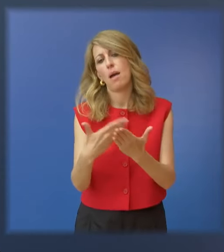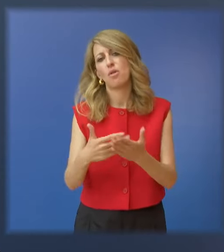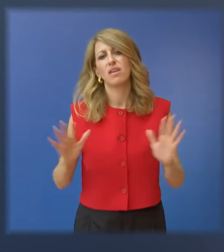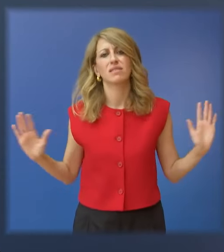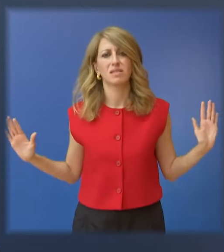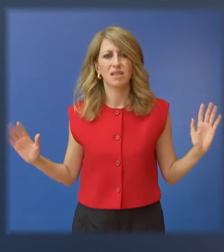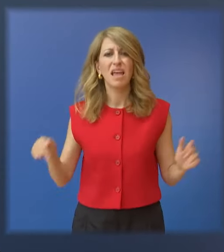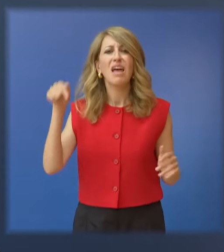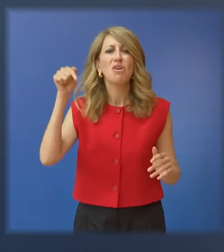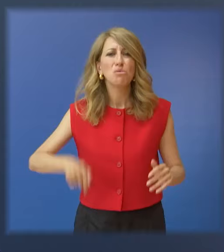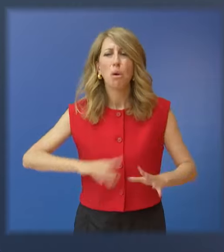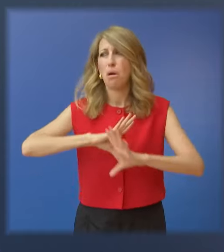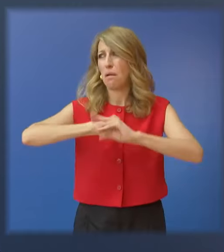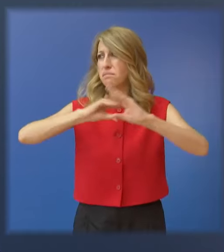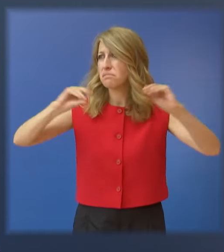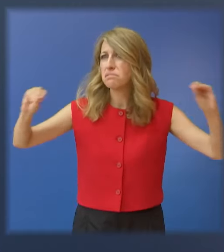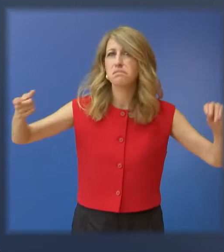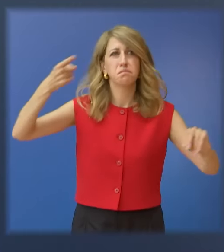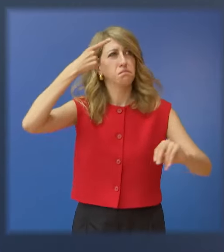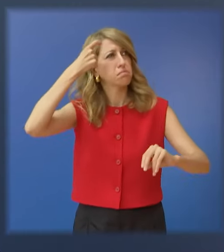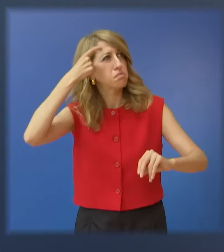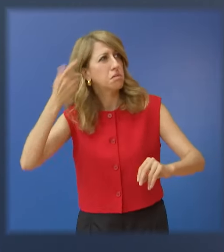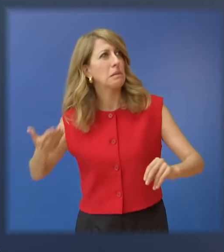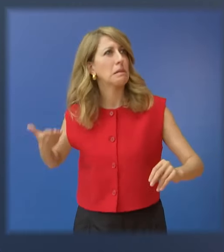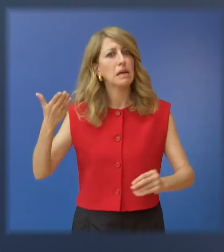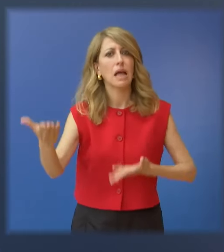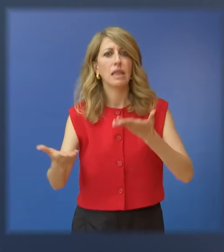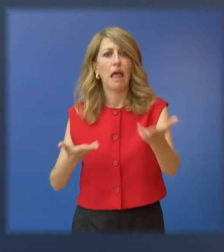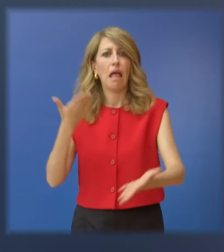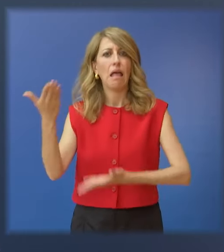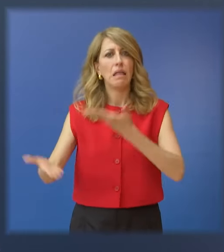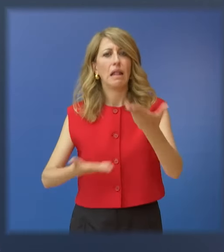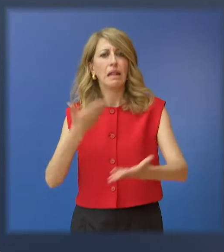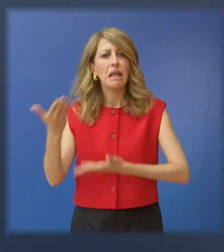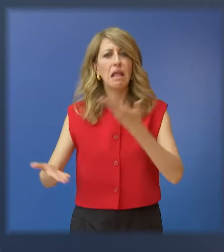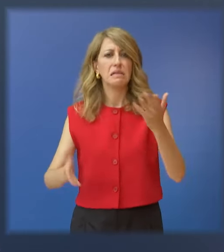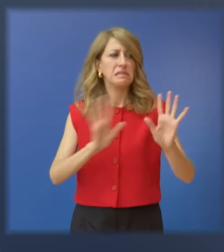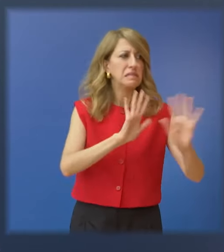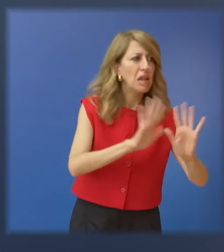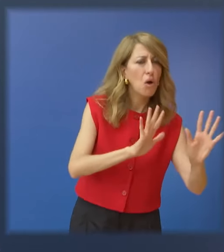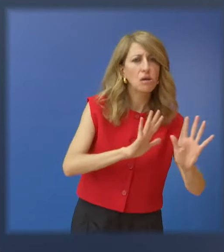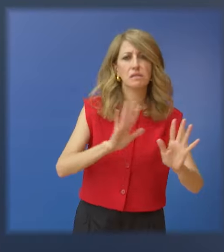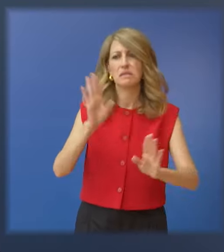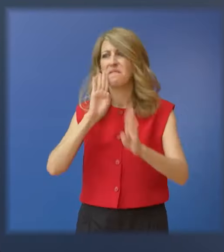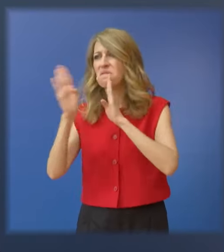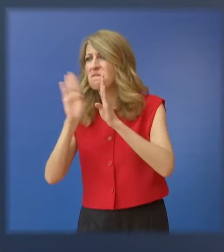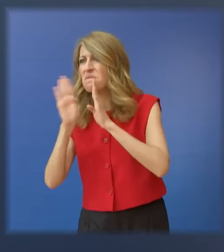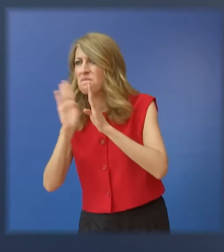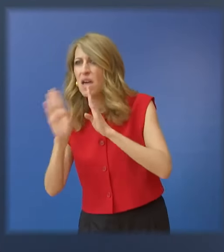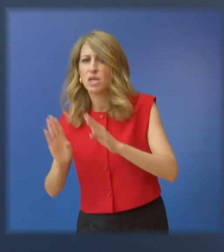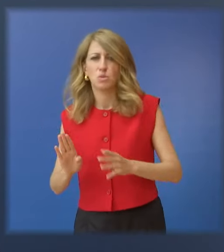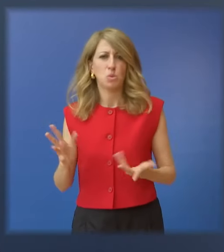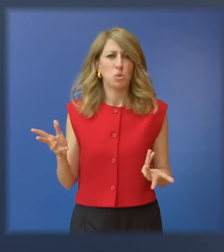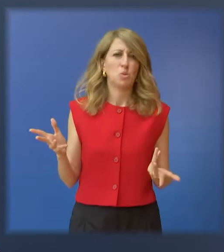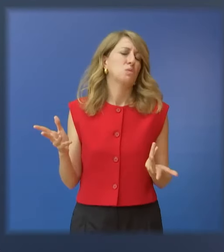που από πριν καμία δεν υποτιμούμε ε είναι δουλειά άλλων εξουσιών και όχι της εκτελεστικής